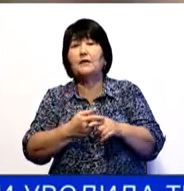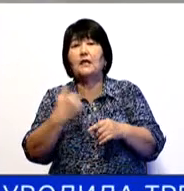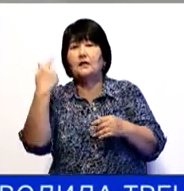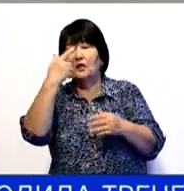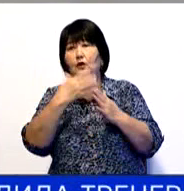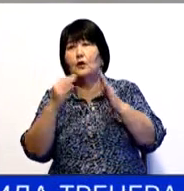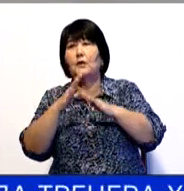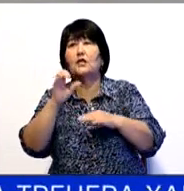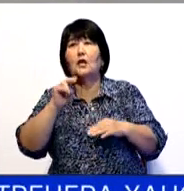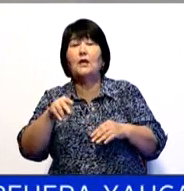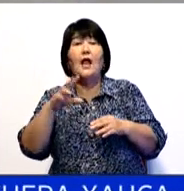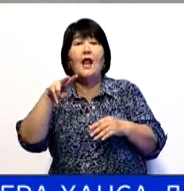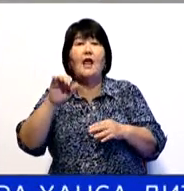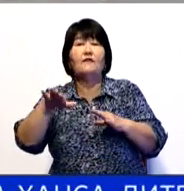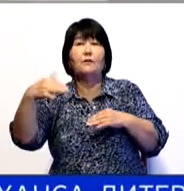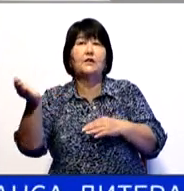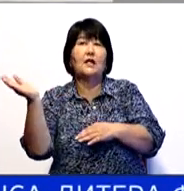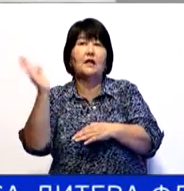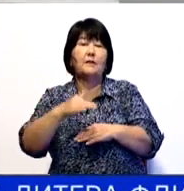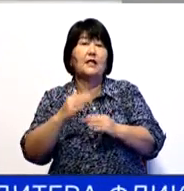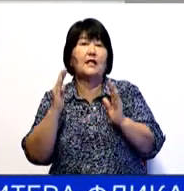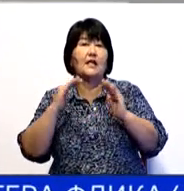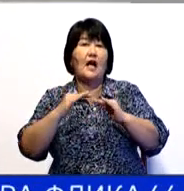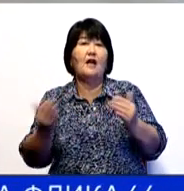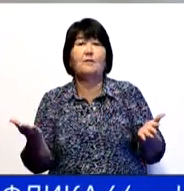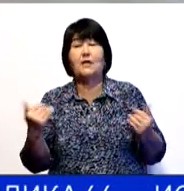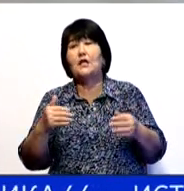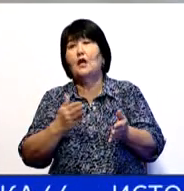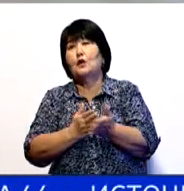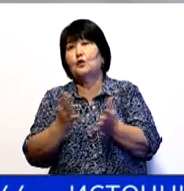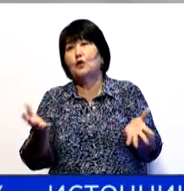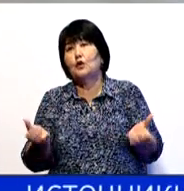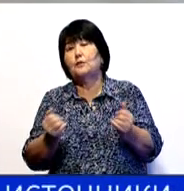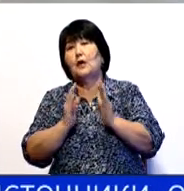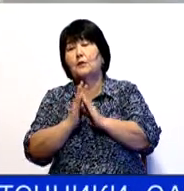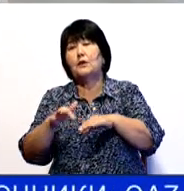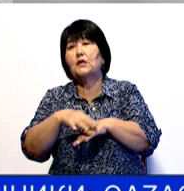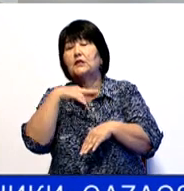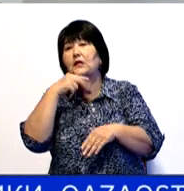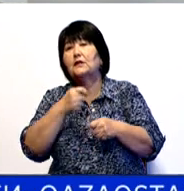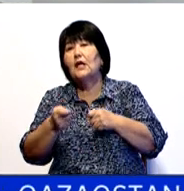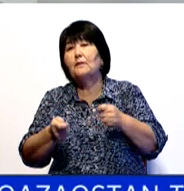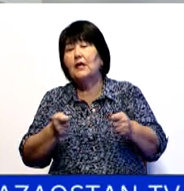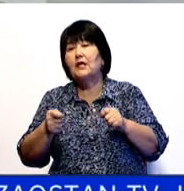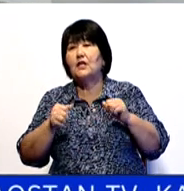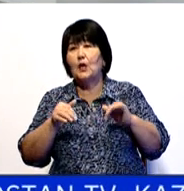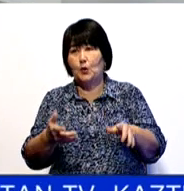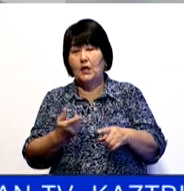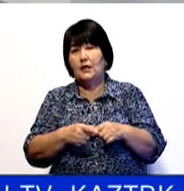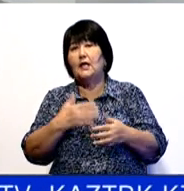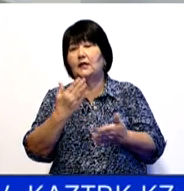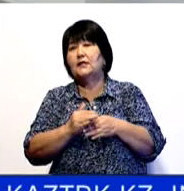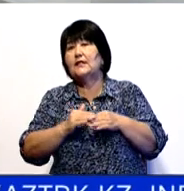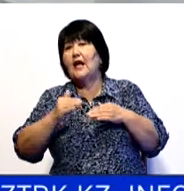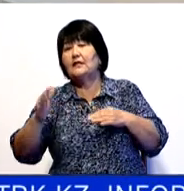микрорайоне Саулет. На левобережье повалило беседку. Служба спасения просит население соблюдать меры предосторожности, держаться